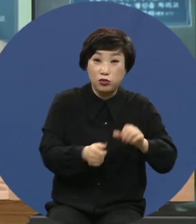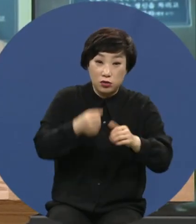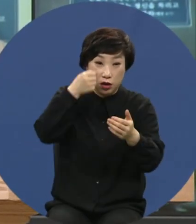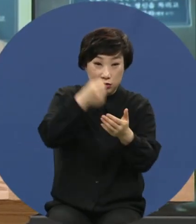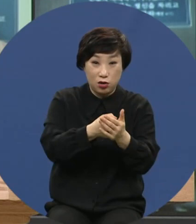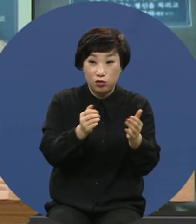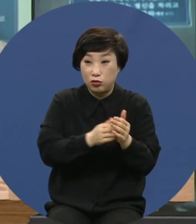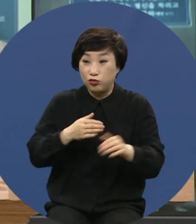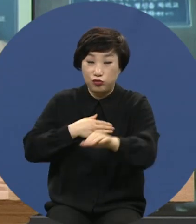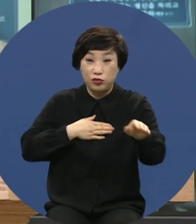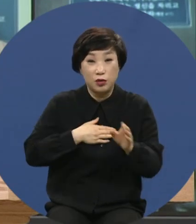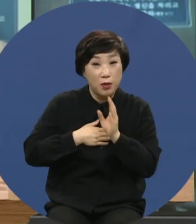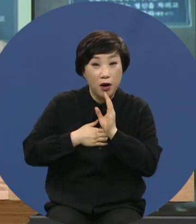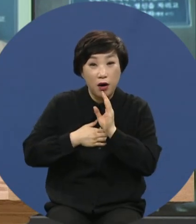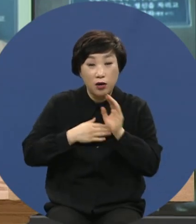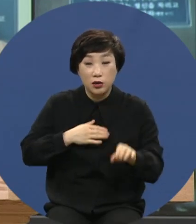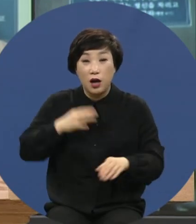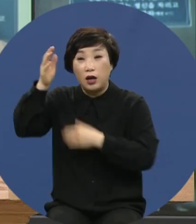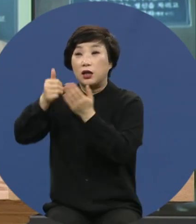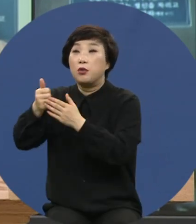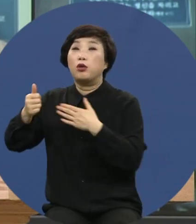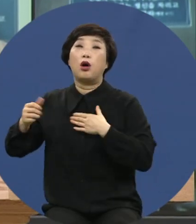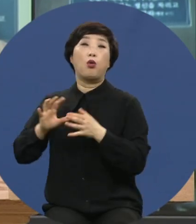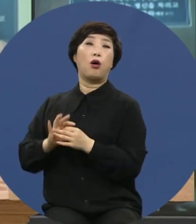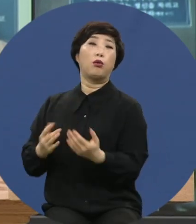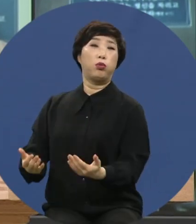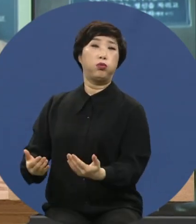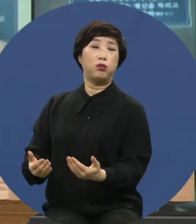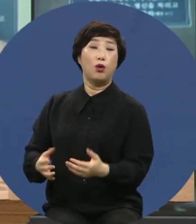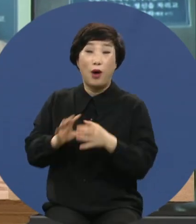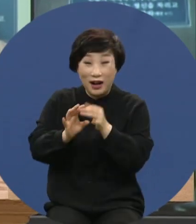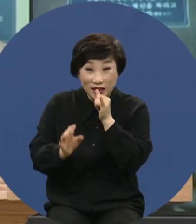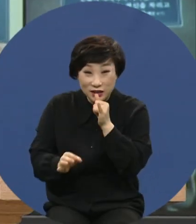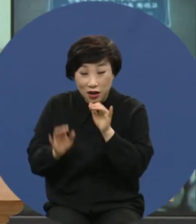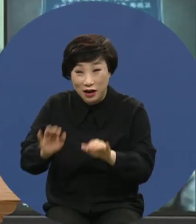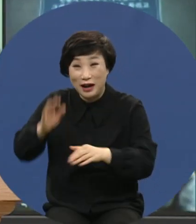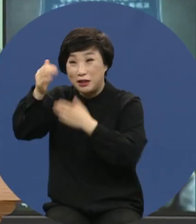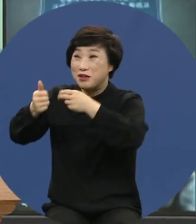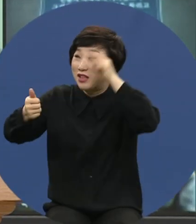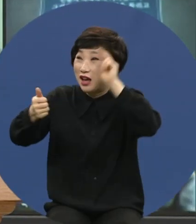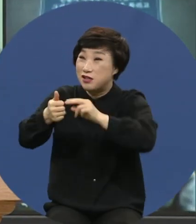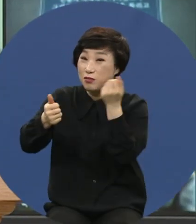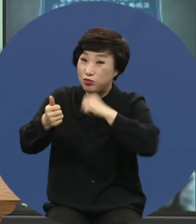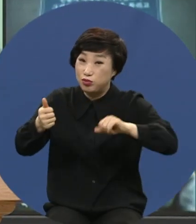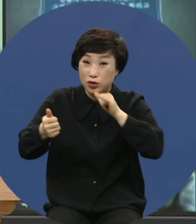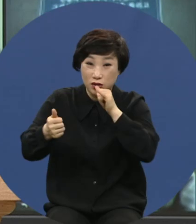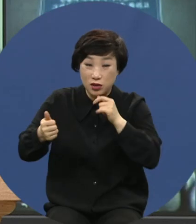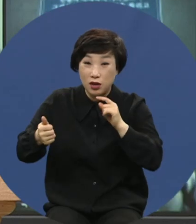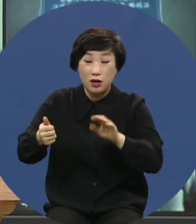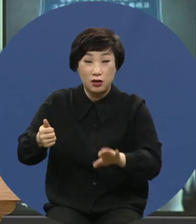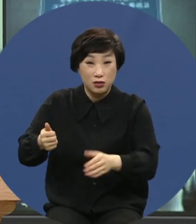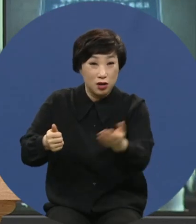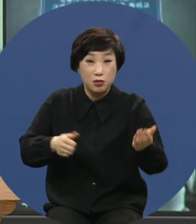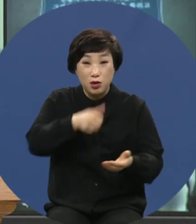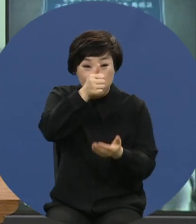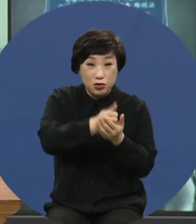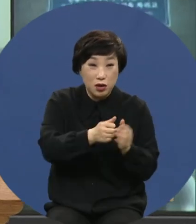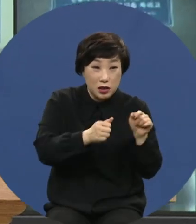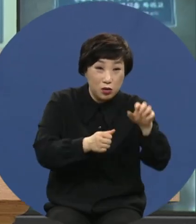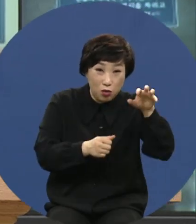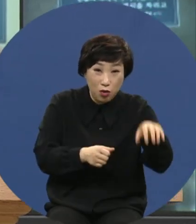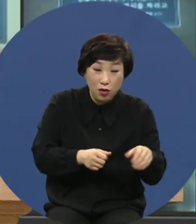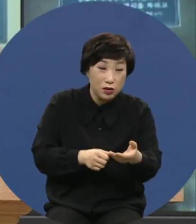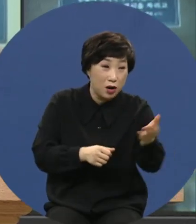자가 하나님과 무슨 상관이 있느냐. 상관이 있다면 하나님을 대적하고 불순종하고 범죄한